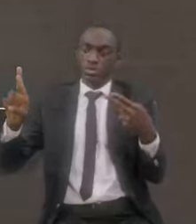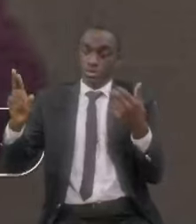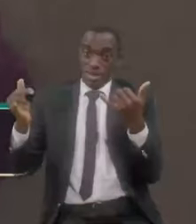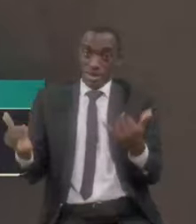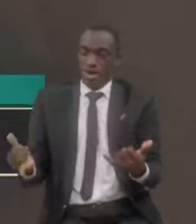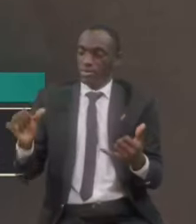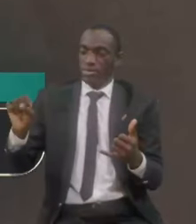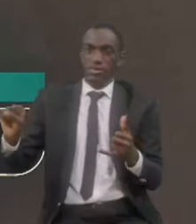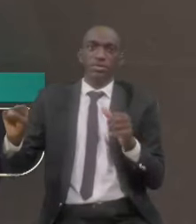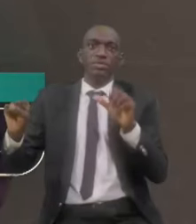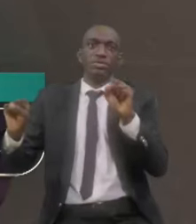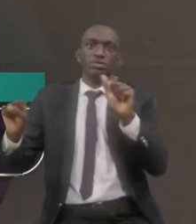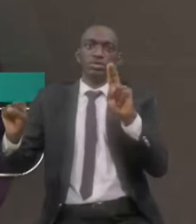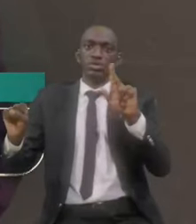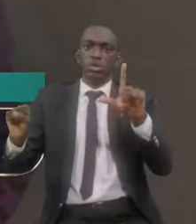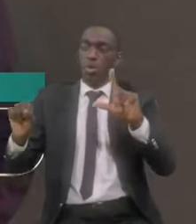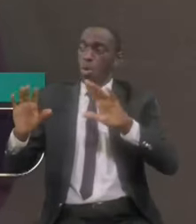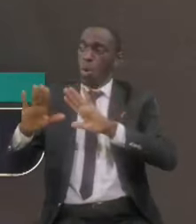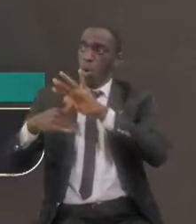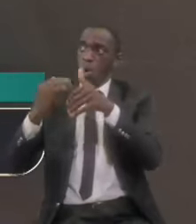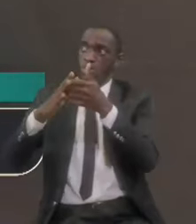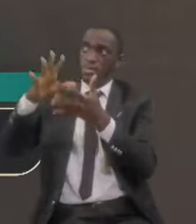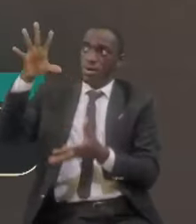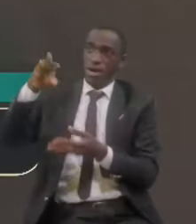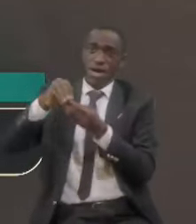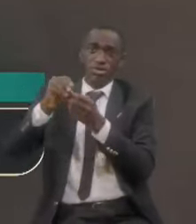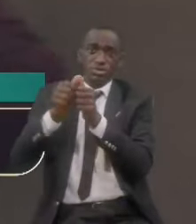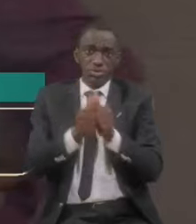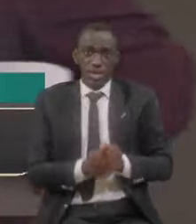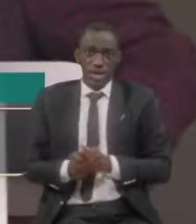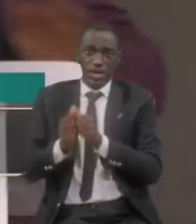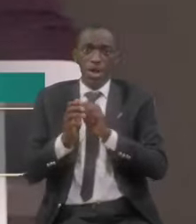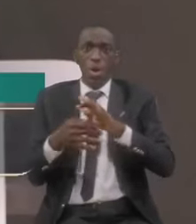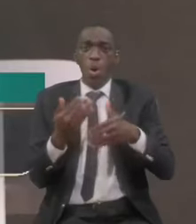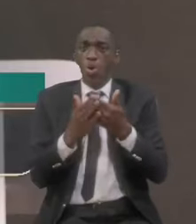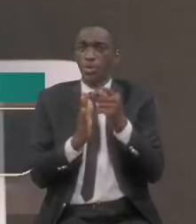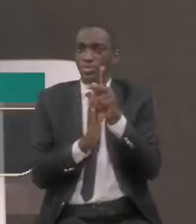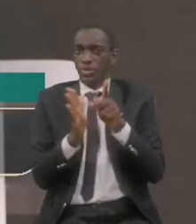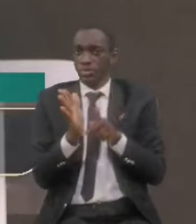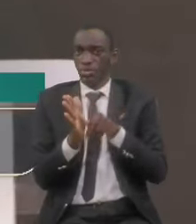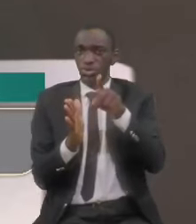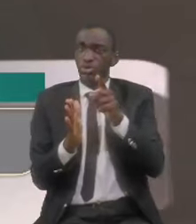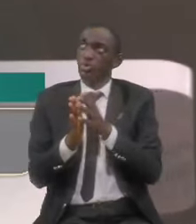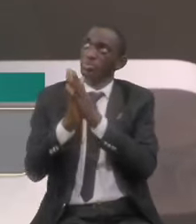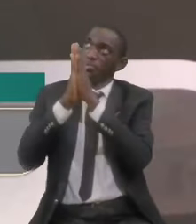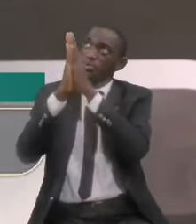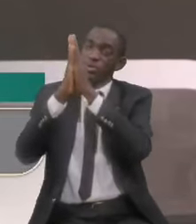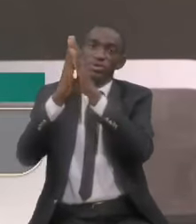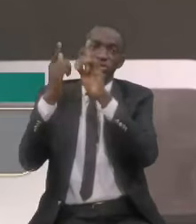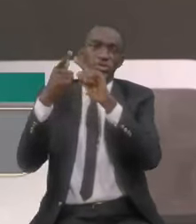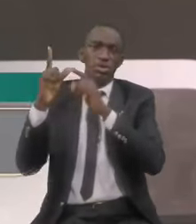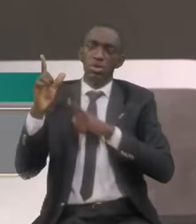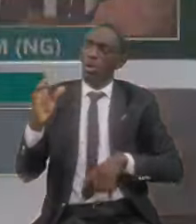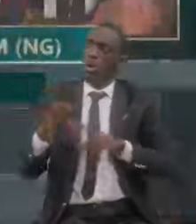Rassemblez ces principes. Allez sur votre face devant Dieu dans la prière. Et dites toutes ces qualités qu'ils